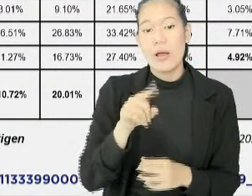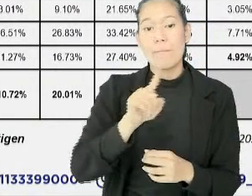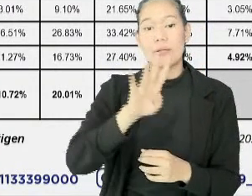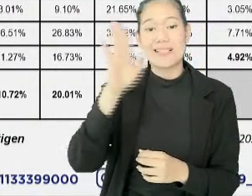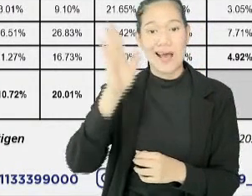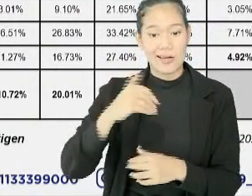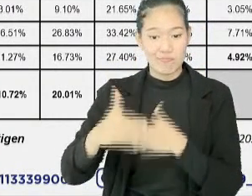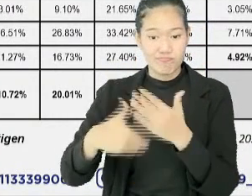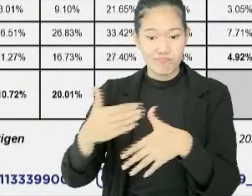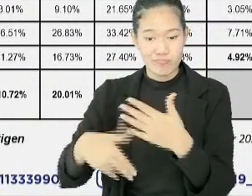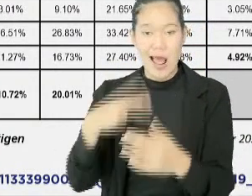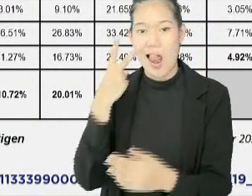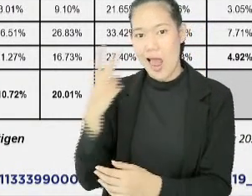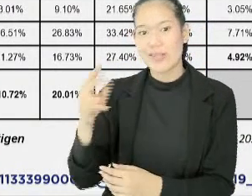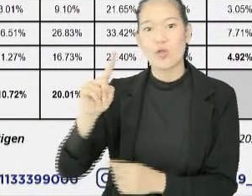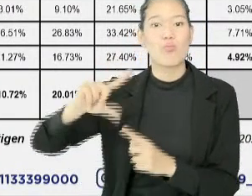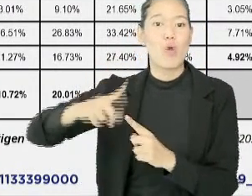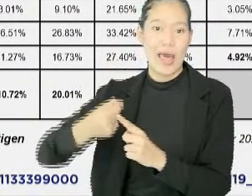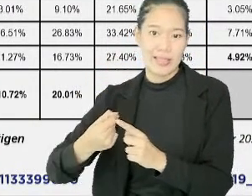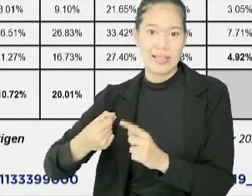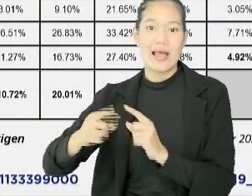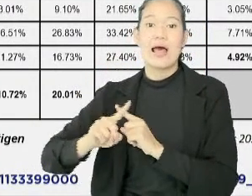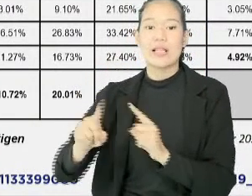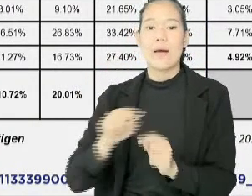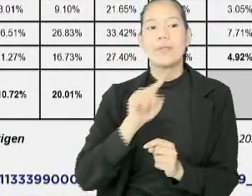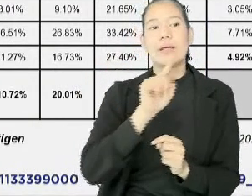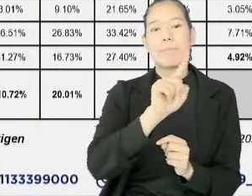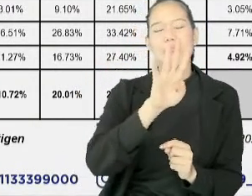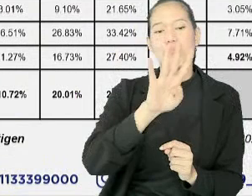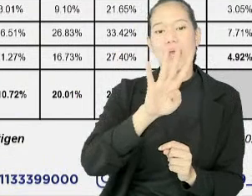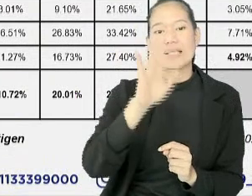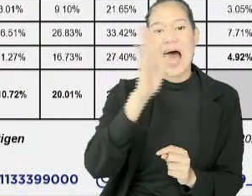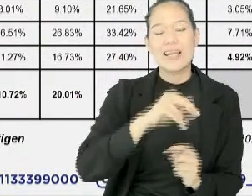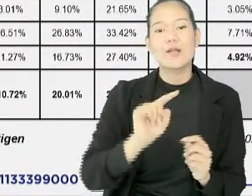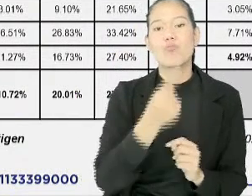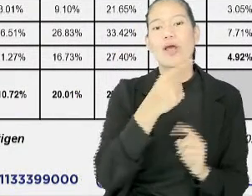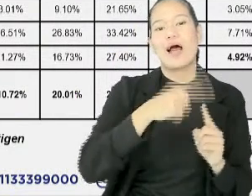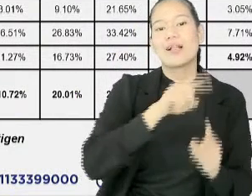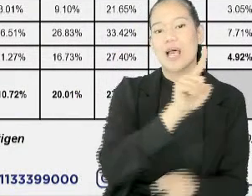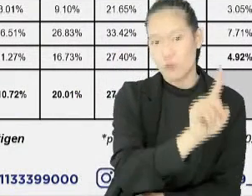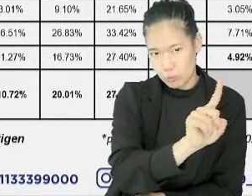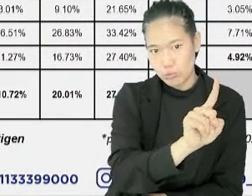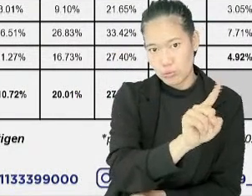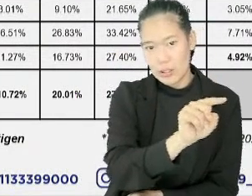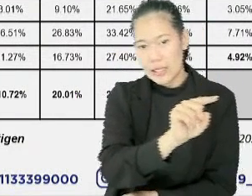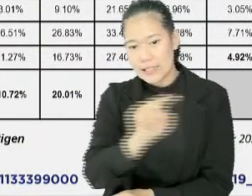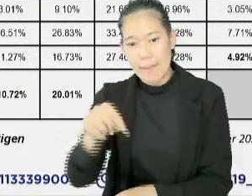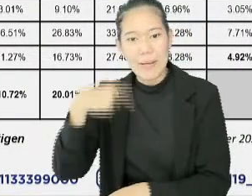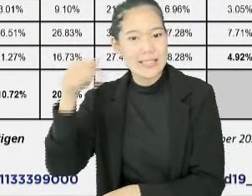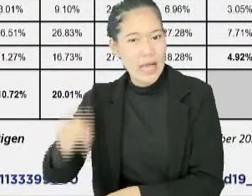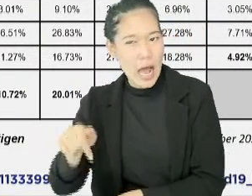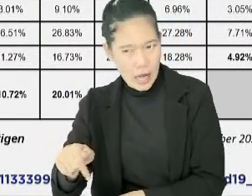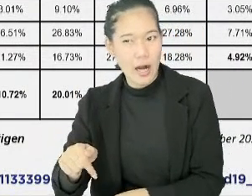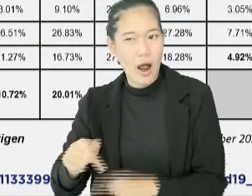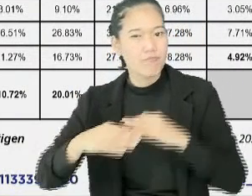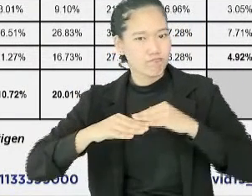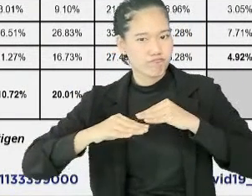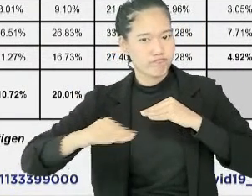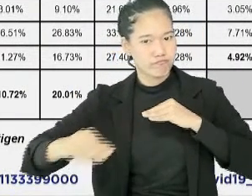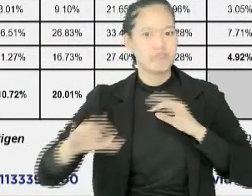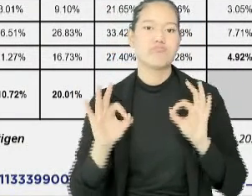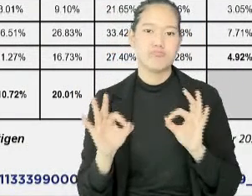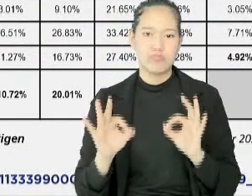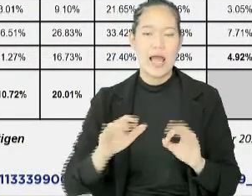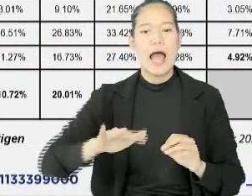15-02-2019 lihatnya berat ikan ini bulanan tapi 14hari ditarik di tanggal satu memang kita bisa lihat ini cukup stabil dimana angka rata-rata